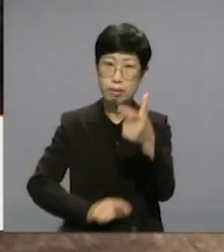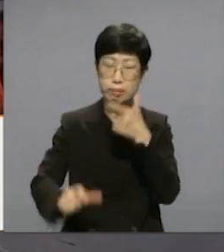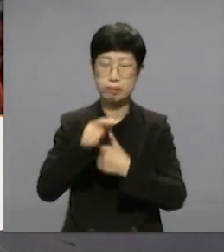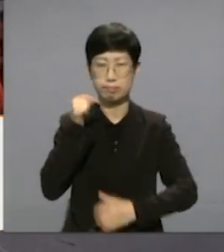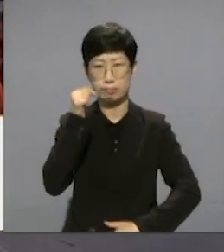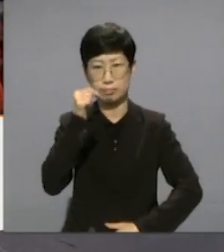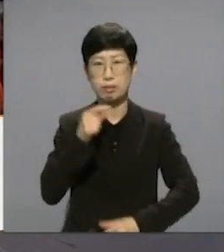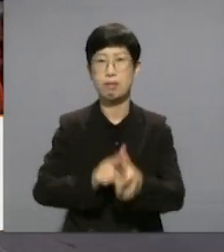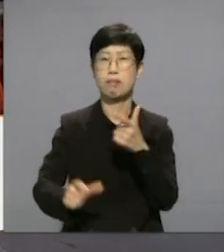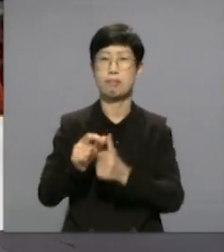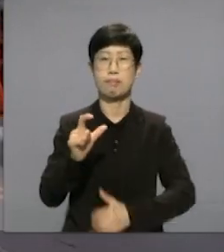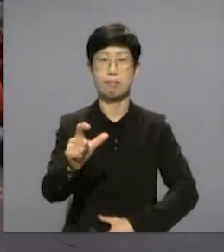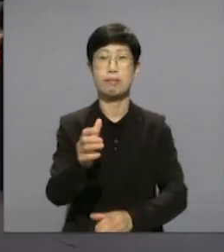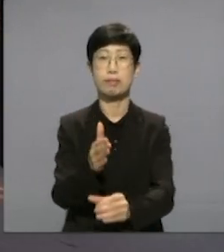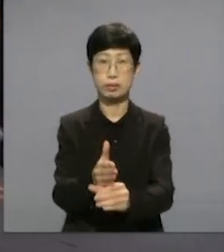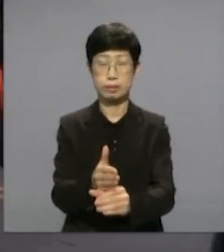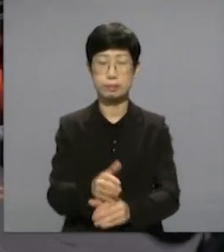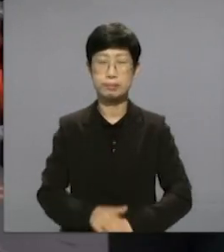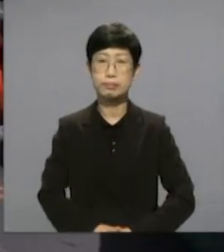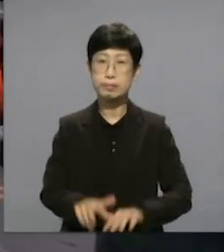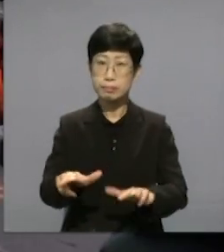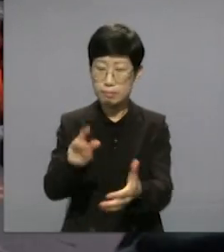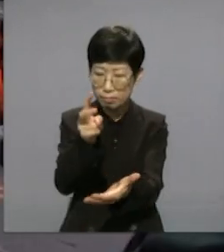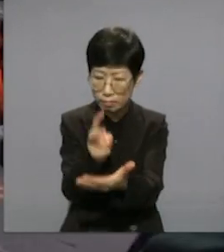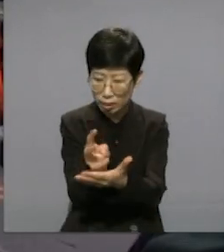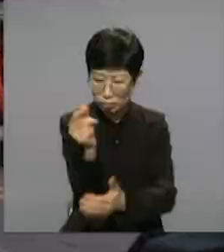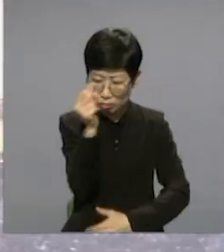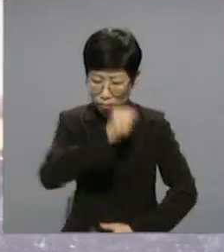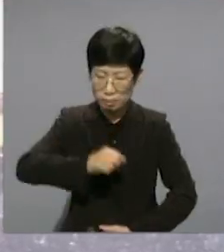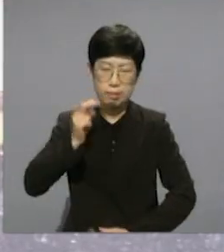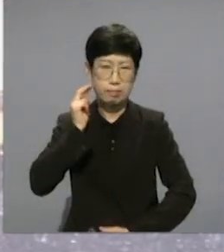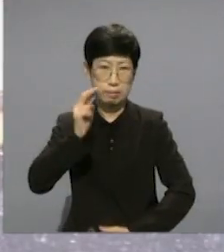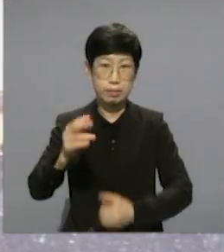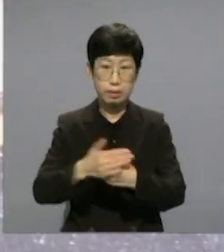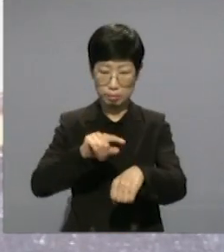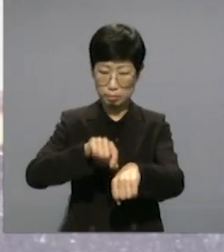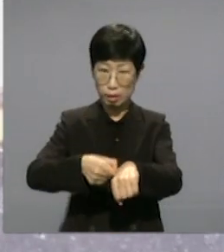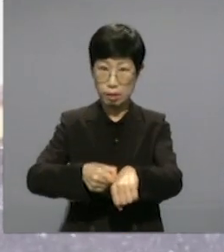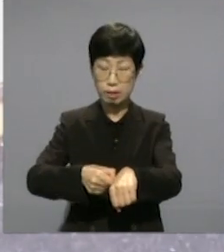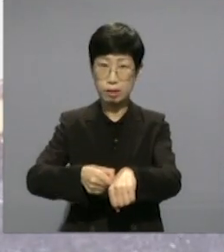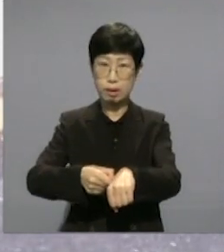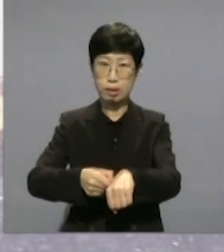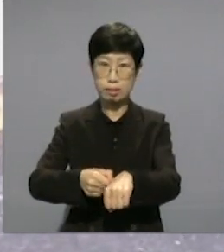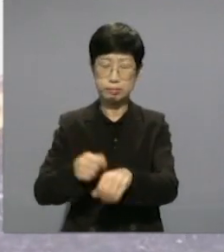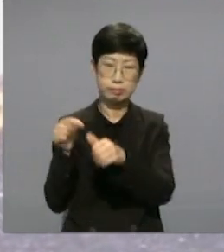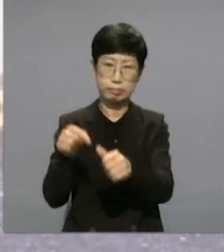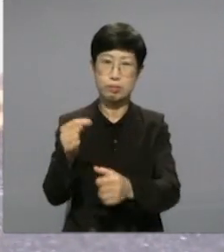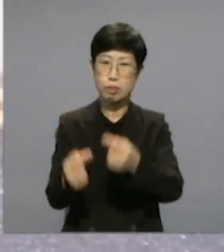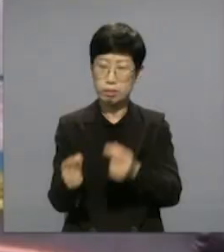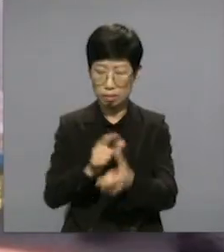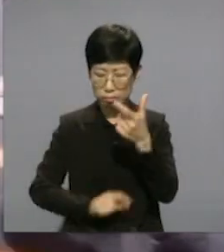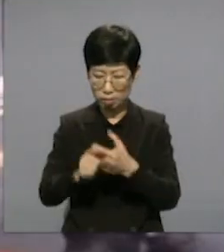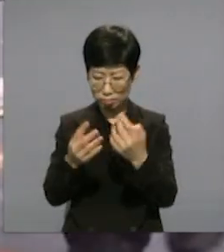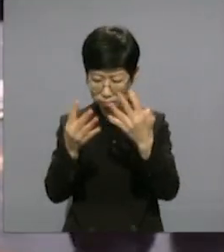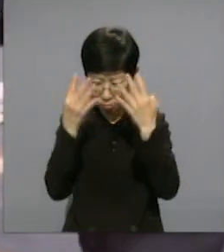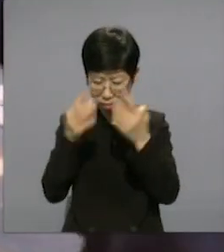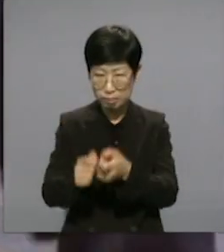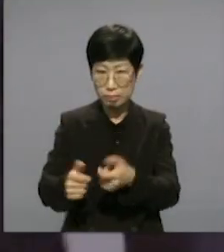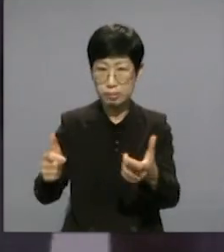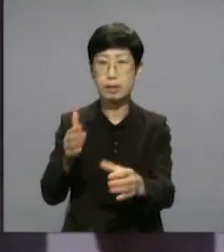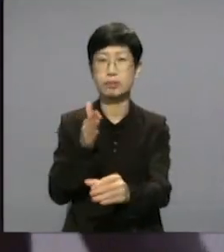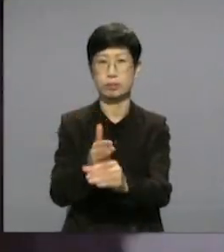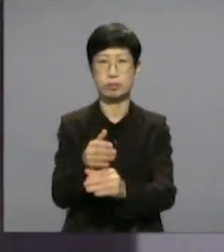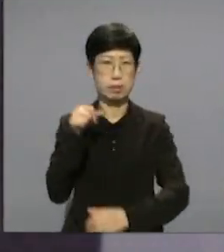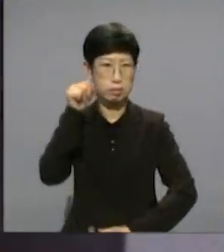있습니다. 이들의 현행법 위반이 심해지고 있다며 벌금형에서 징역형으로 늘리는 추세인데 시위 자체를